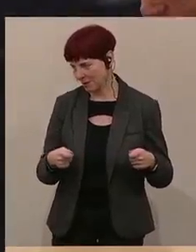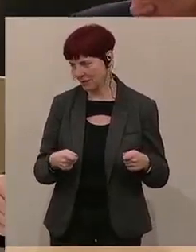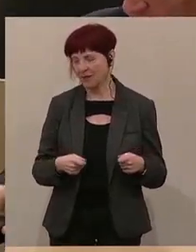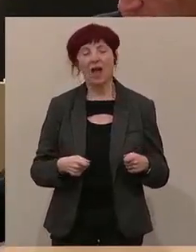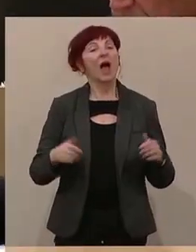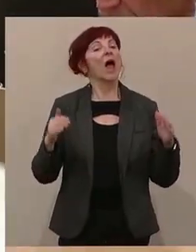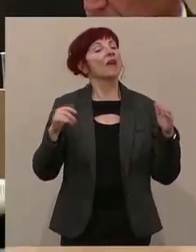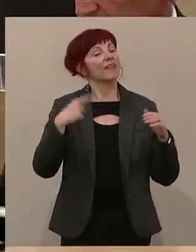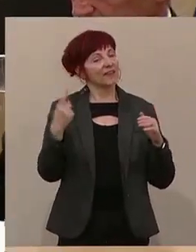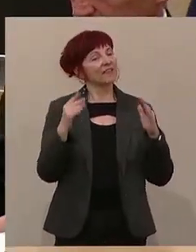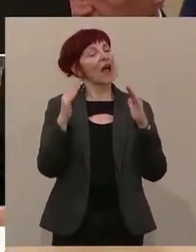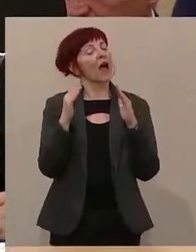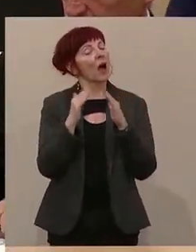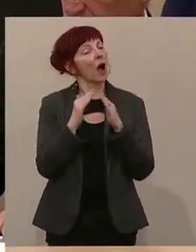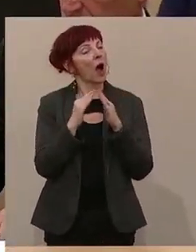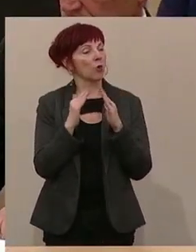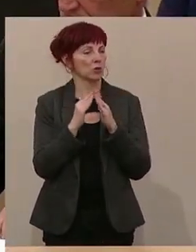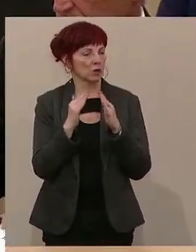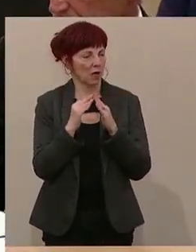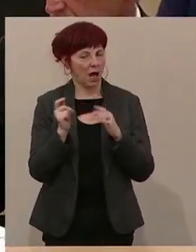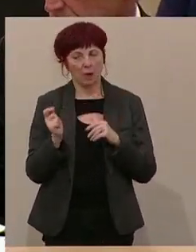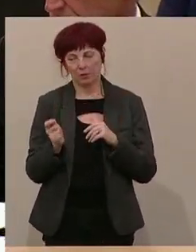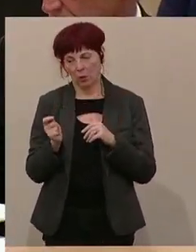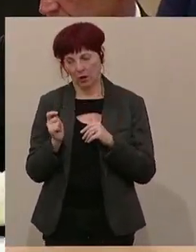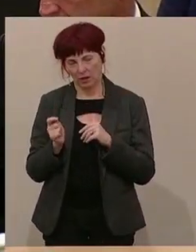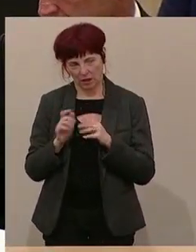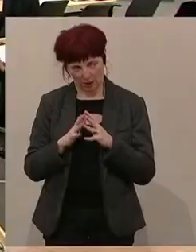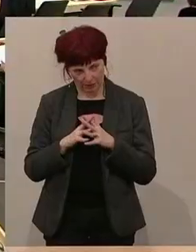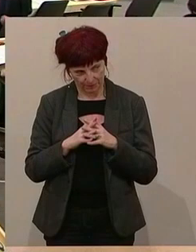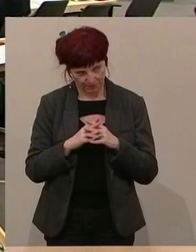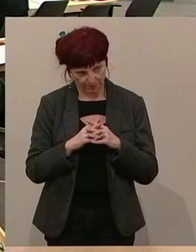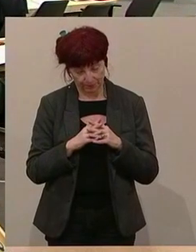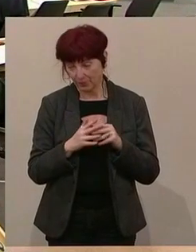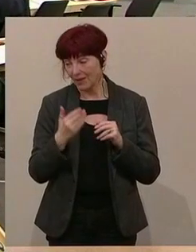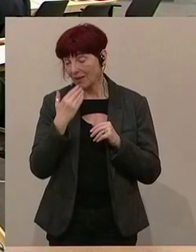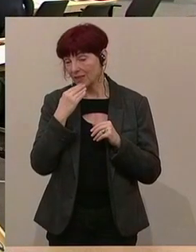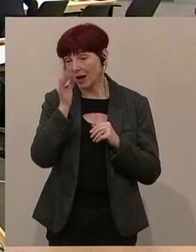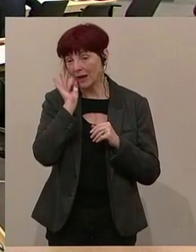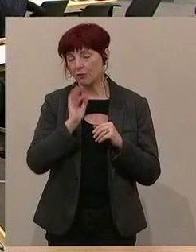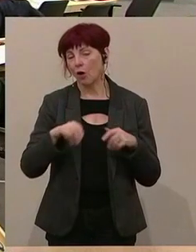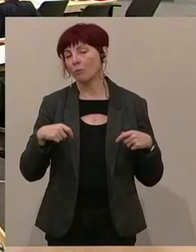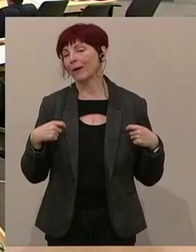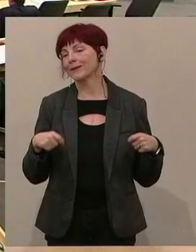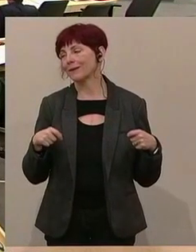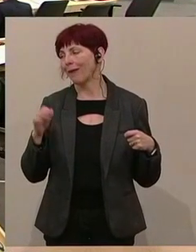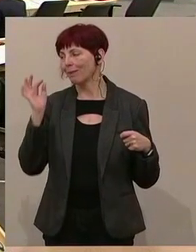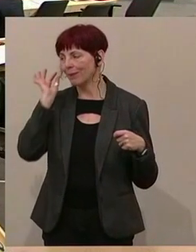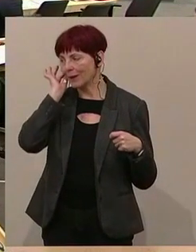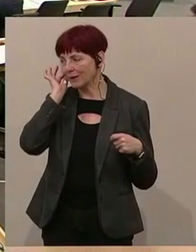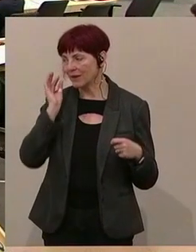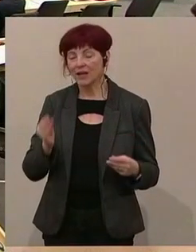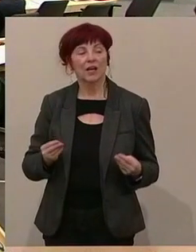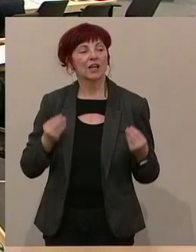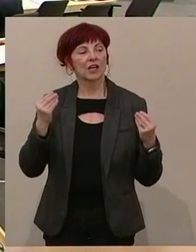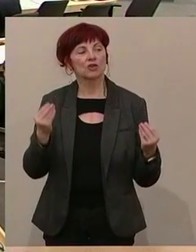Und dann Wort jetzt ebenfalls von der FPÖ Gerald Hauser. Danke, Frau Präsidentin. Geschätzter